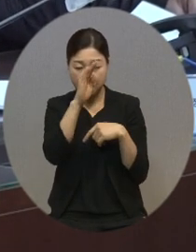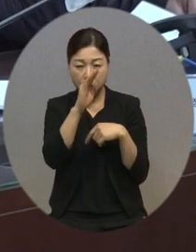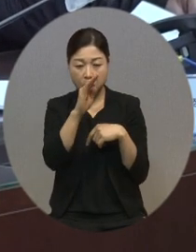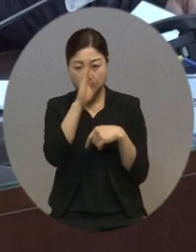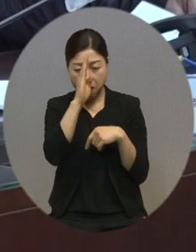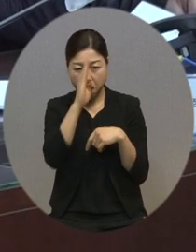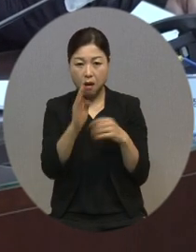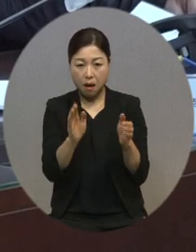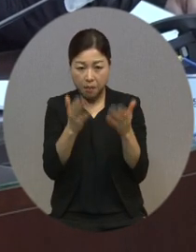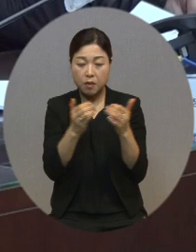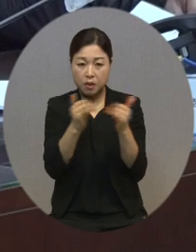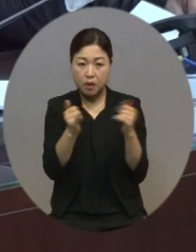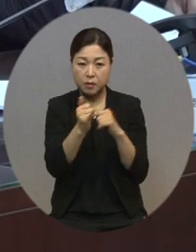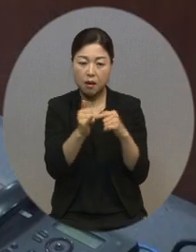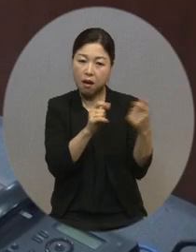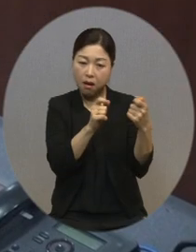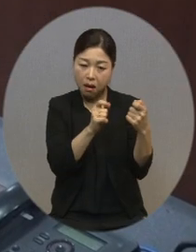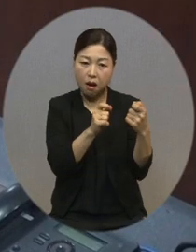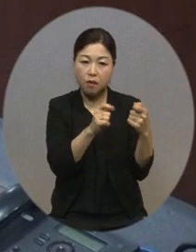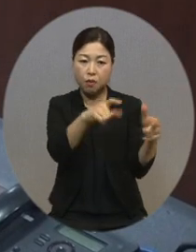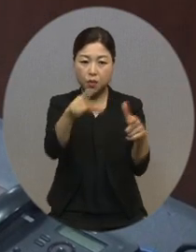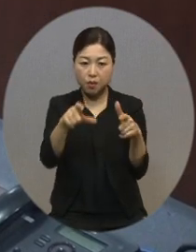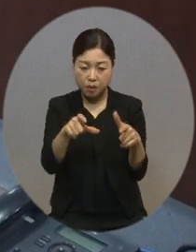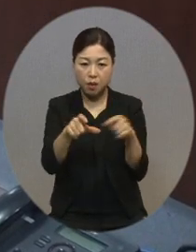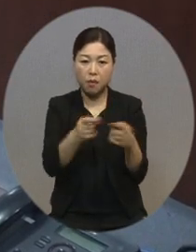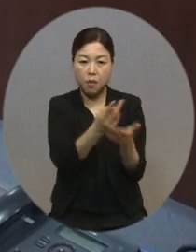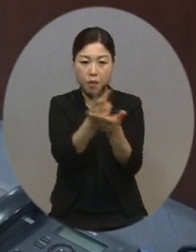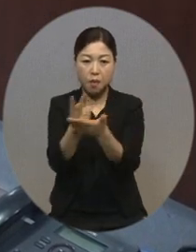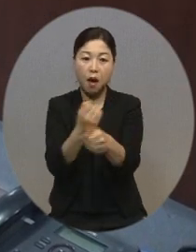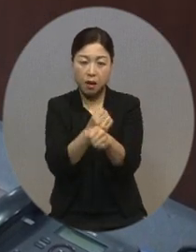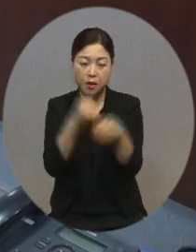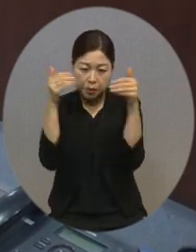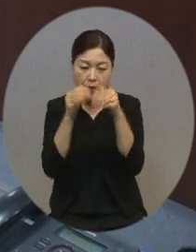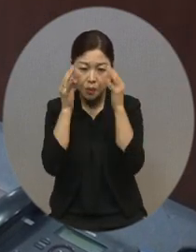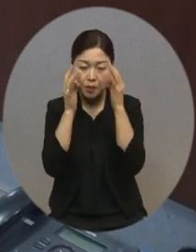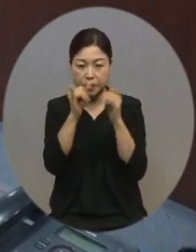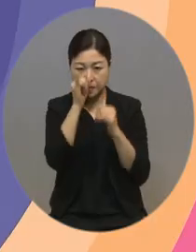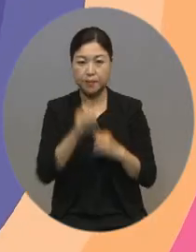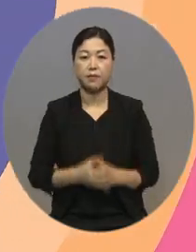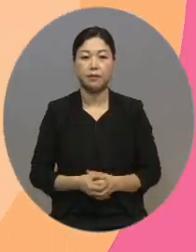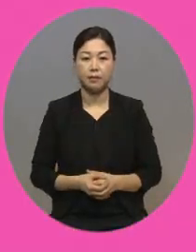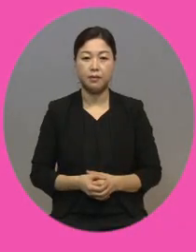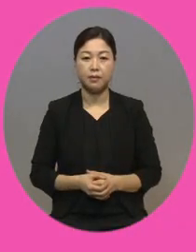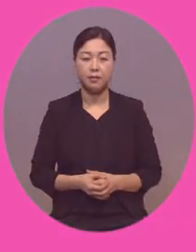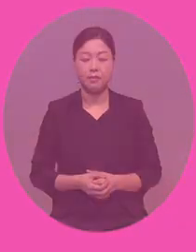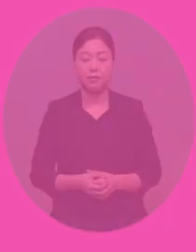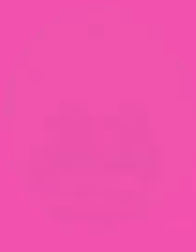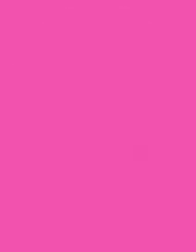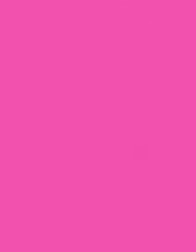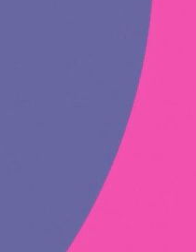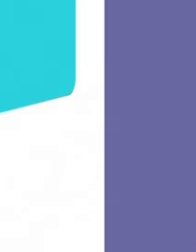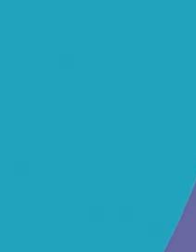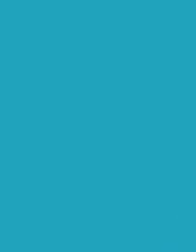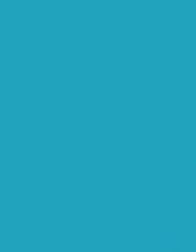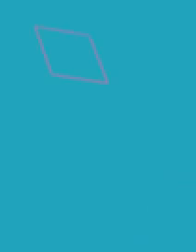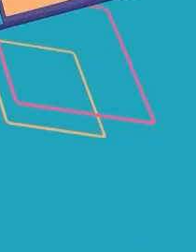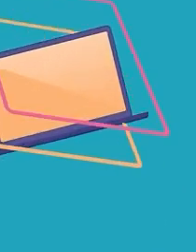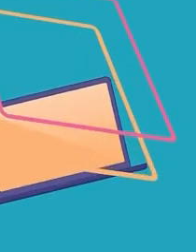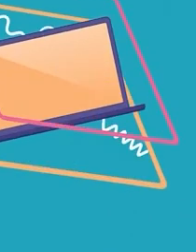등 병원 이송 체계 개선에 노력을 기울였습니다. GTV 뉴스 은가은입니다.